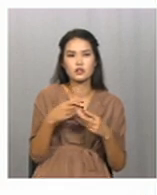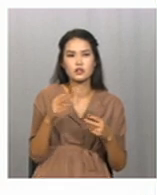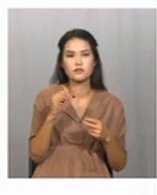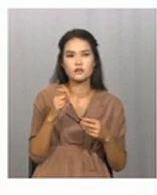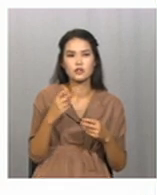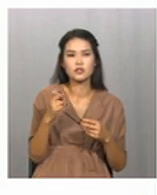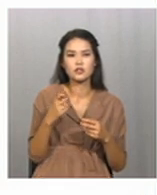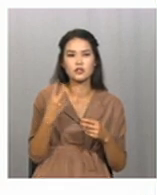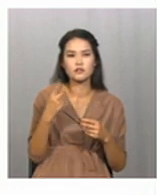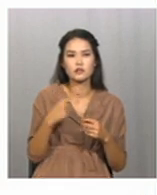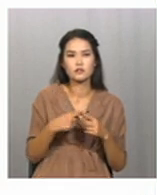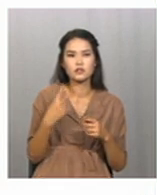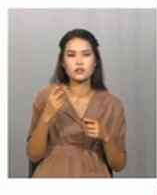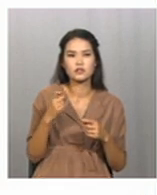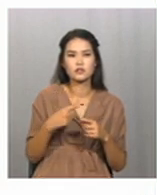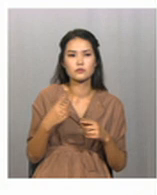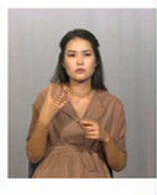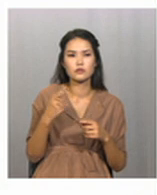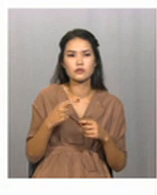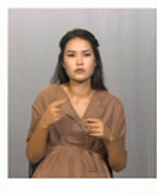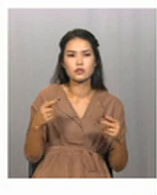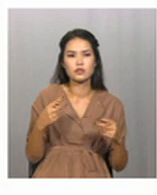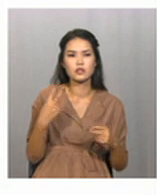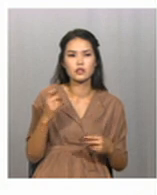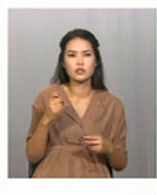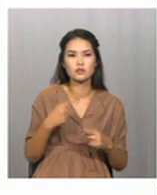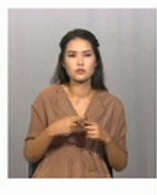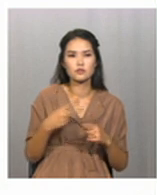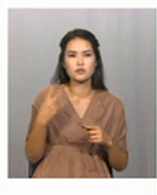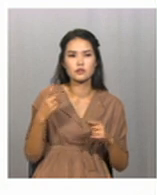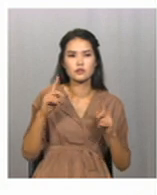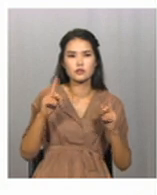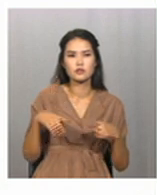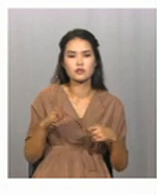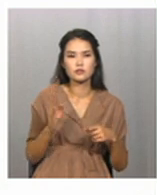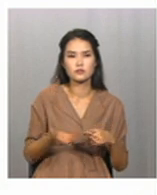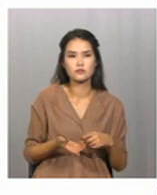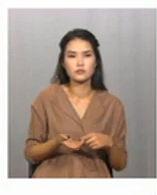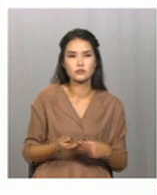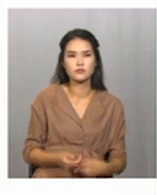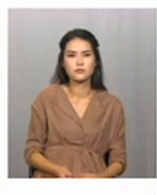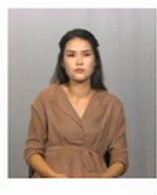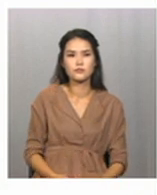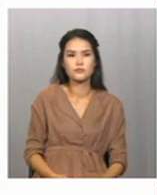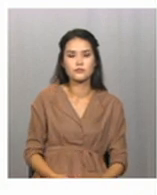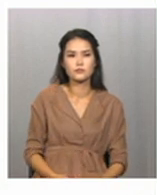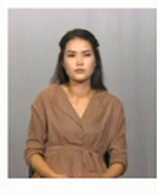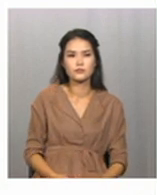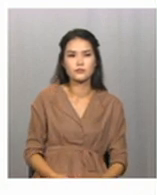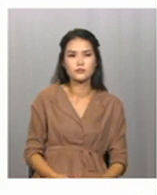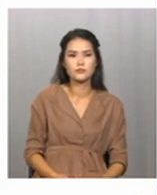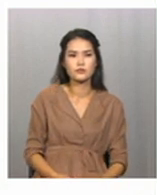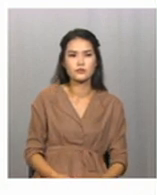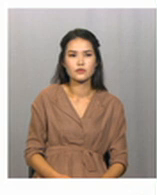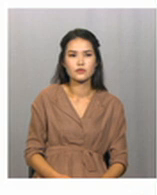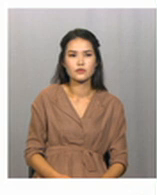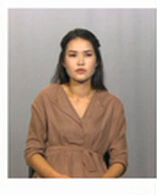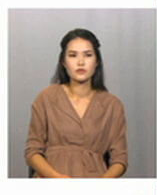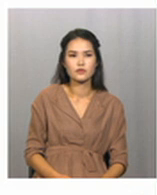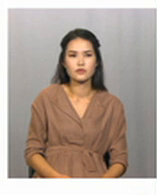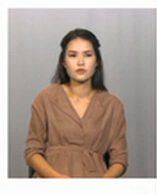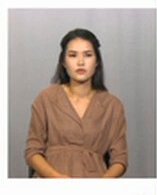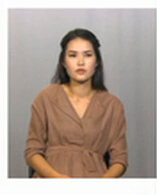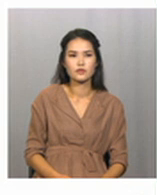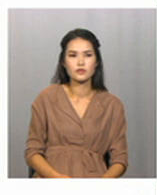2x минус 4-тің туындысы ол тең болады. X квадрат туындысы 2x плюс 2x туындысы 2 минус 4-тің туындысы